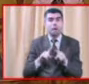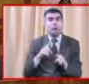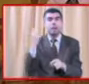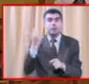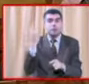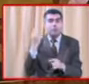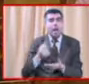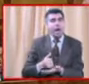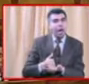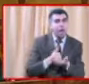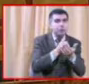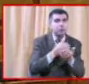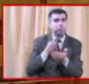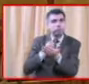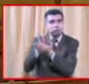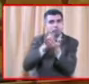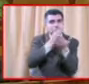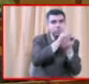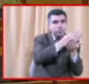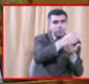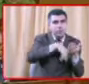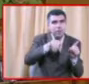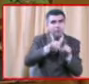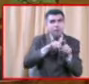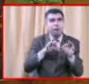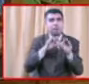المروحية اللي كتمون بعض